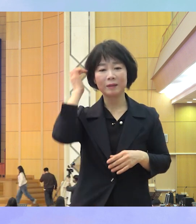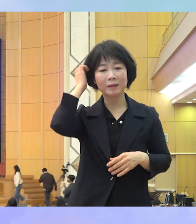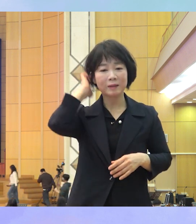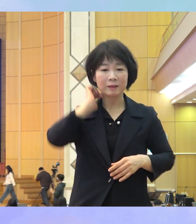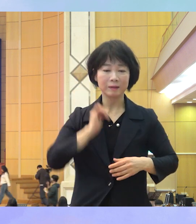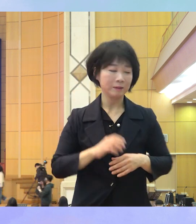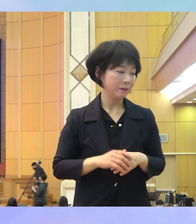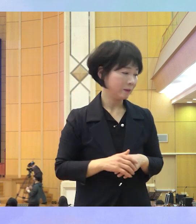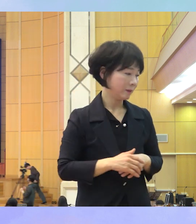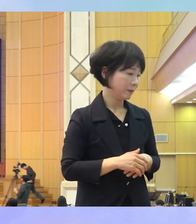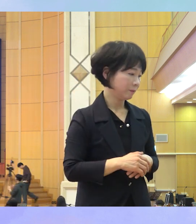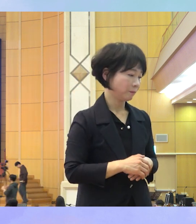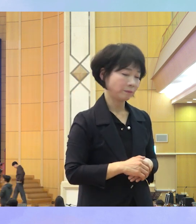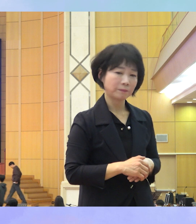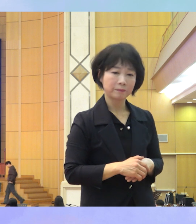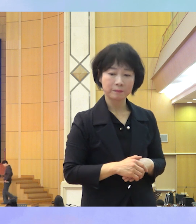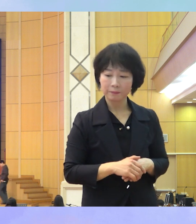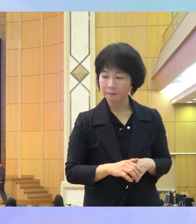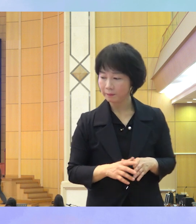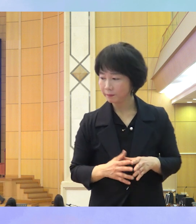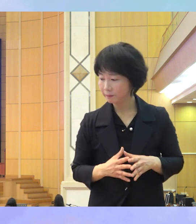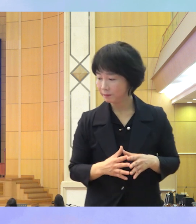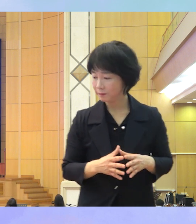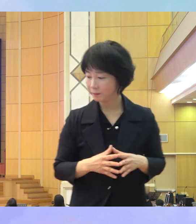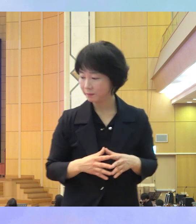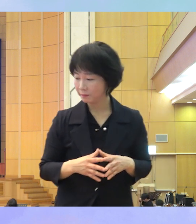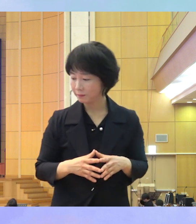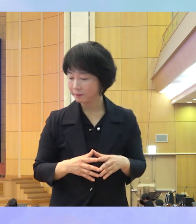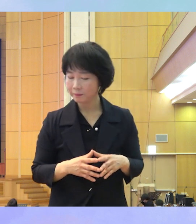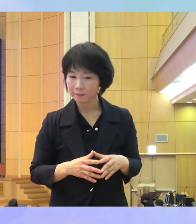어두운 죄악길에서 262페이지